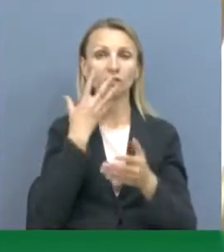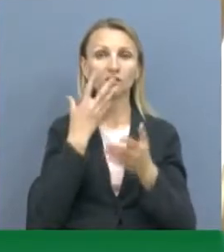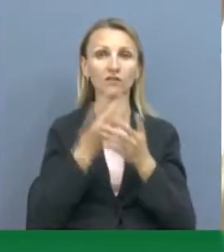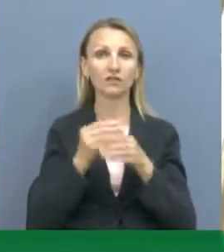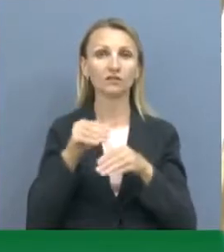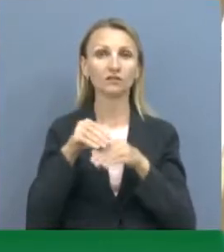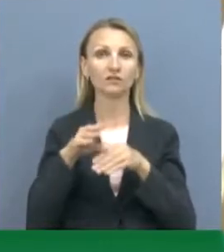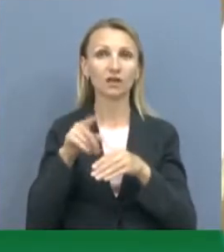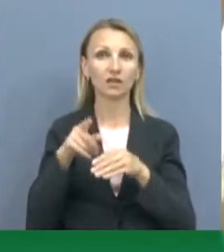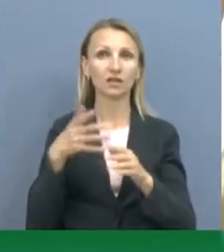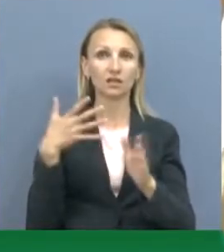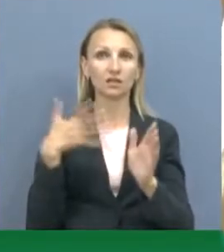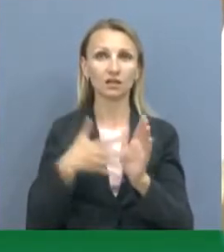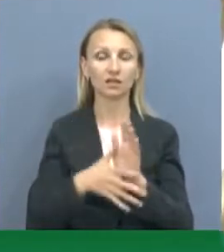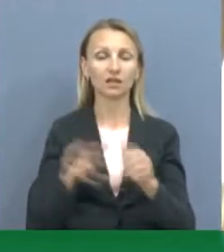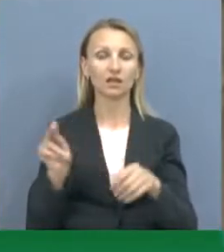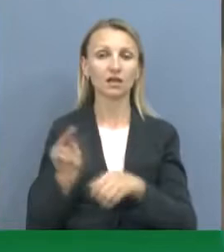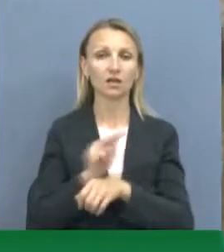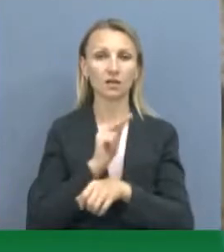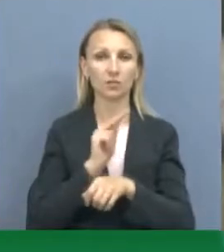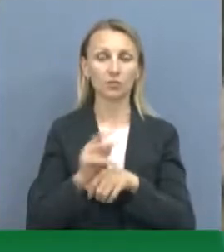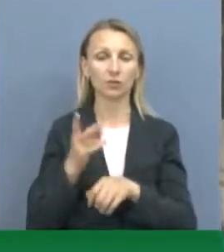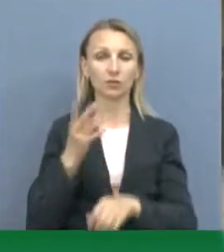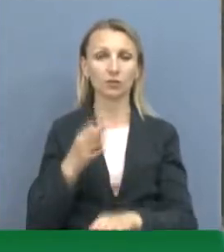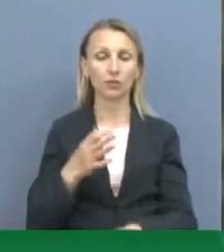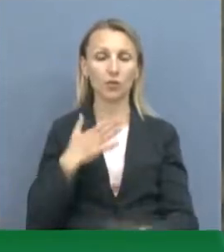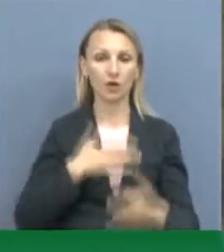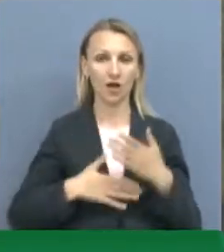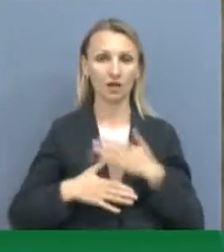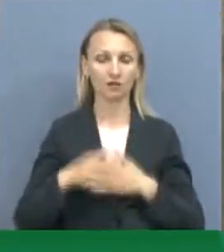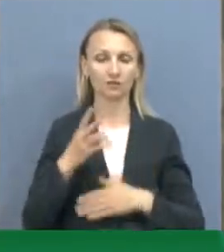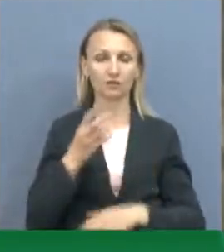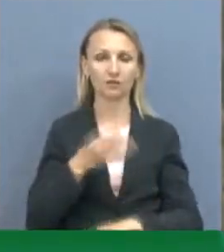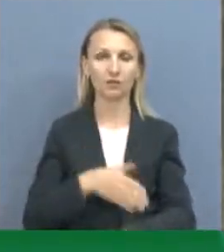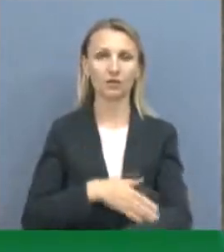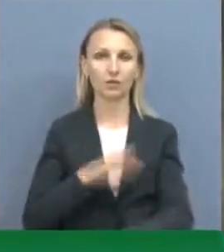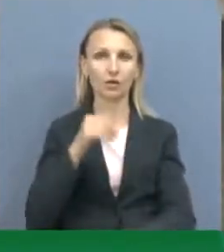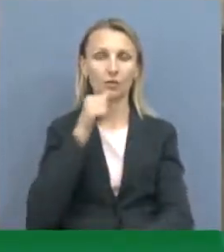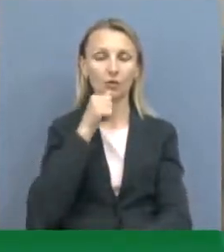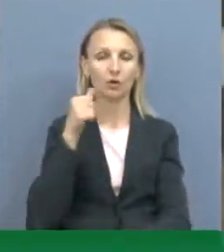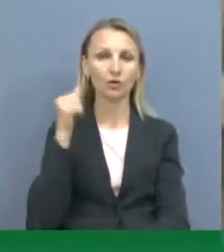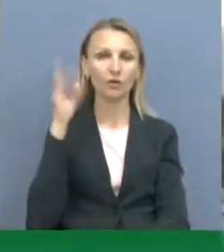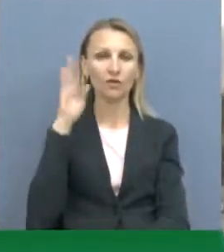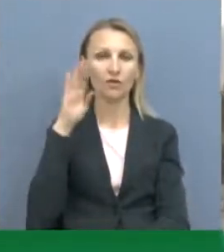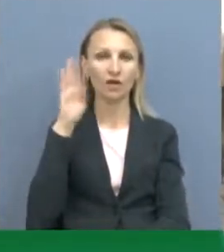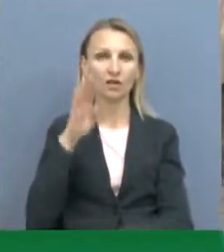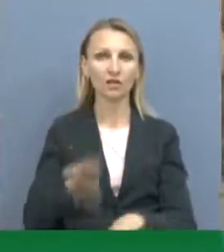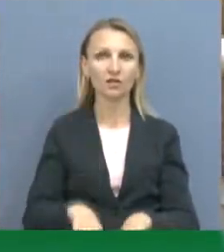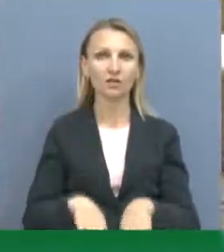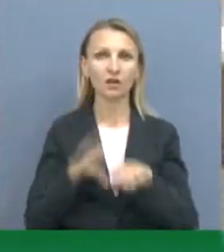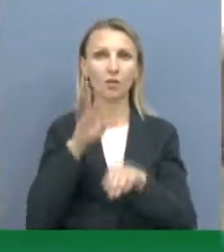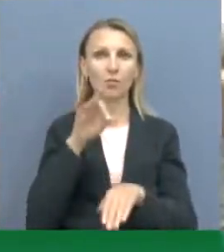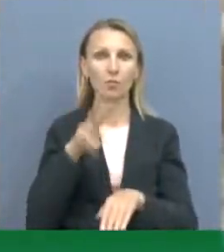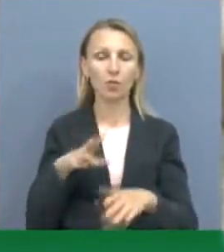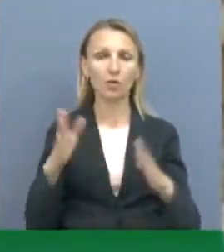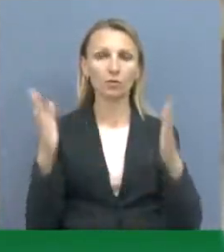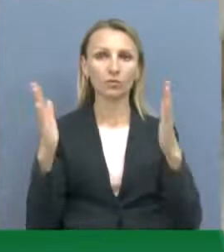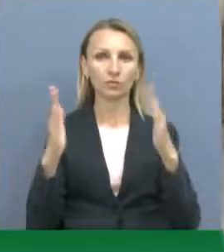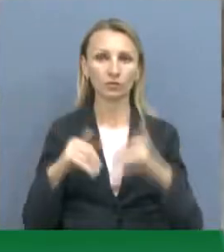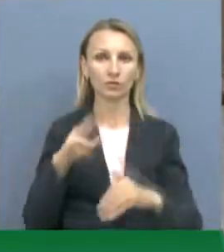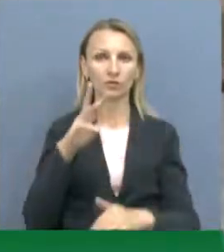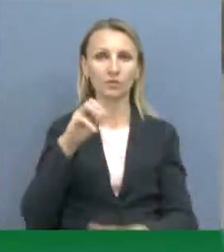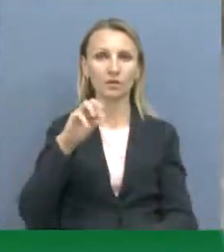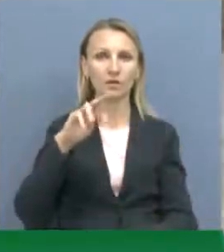она потратила на ремонт. Но эта радость была недолгой. Прошлогоднее наводнение разрушило пол. Мебель также стала